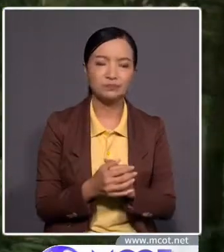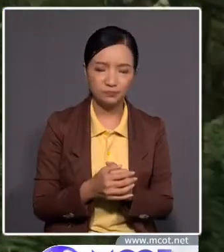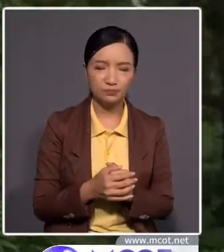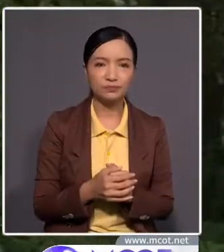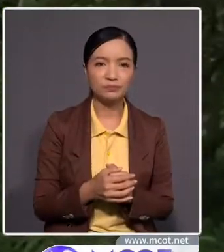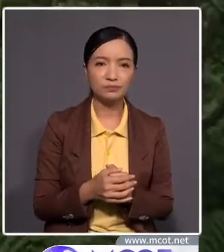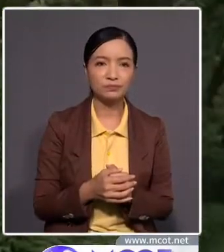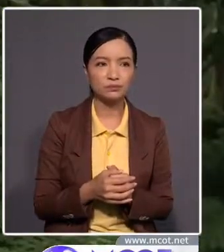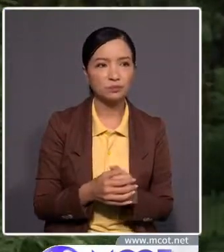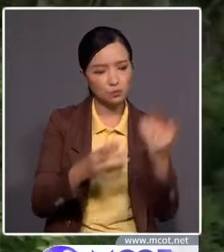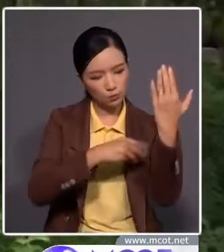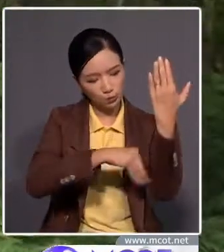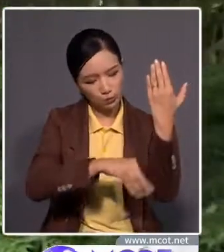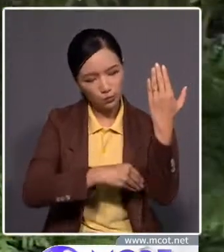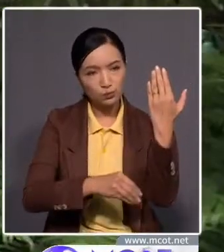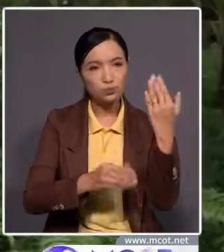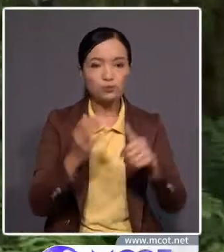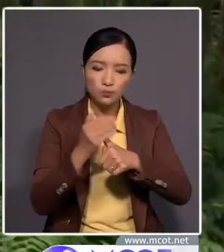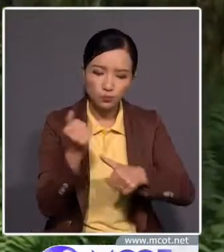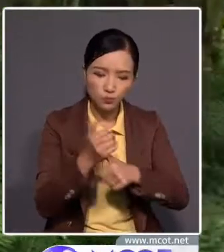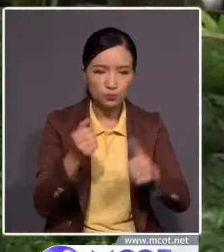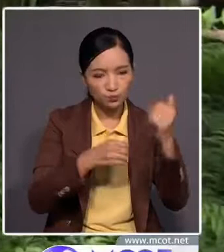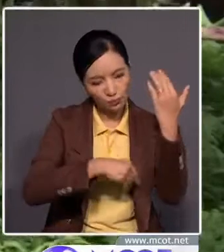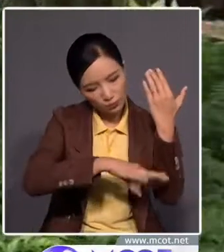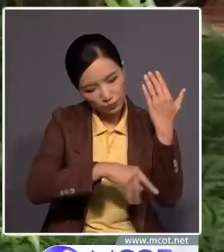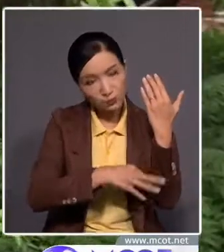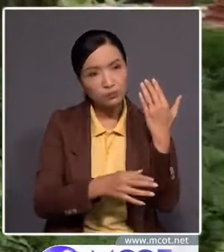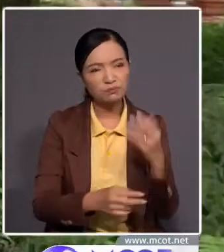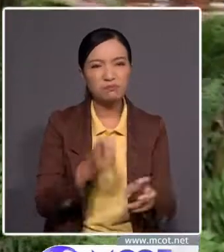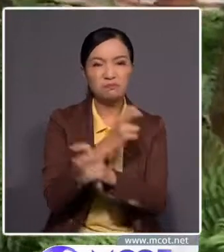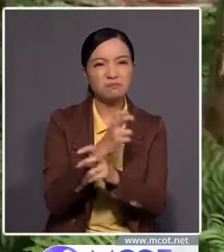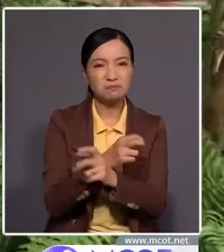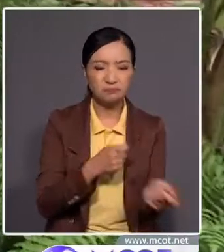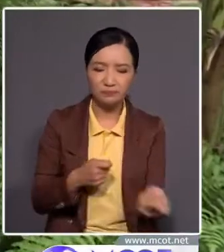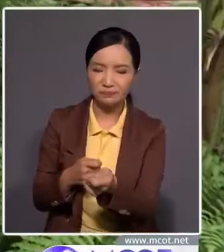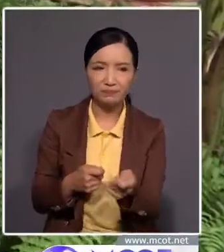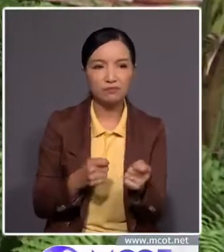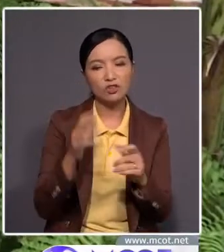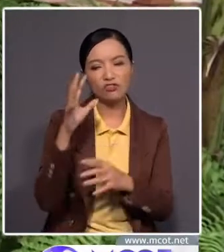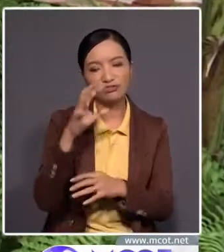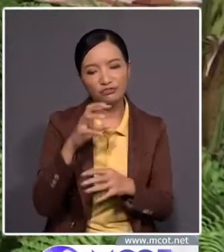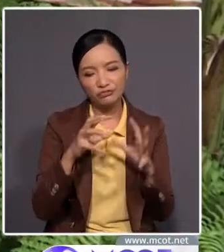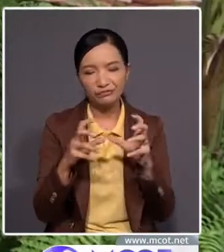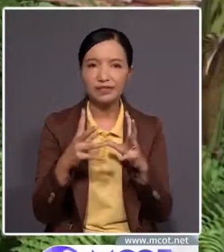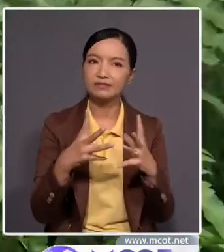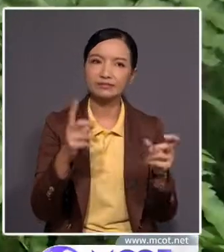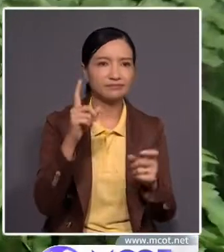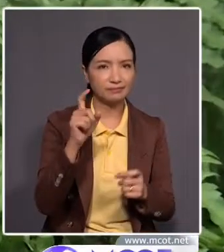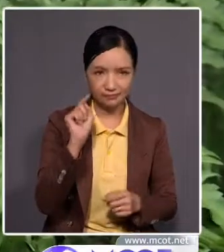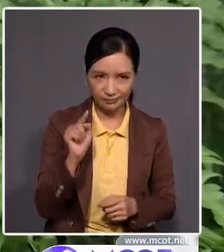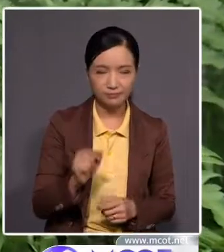ธุ์นะครับมาใช้ปุ๋ยข้อปุ๋ยหมักเขาชอบมากนะครับถ้าเขาโดนเคมีแรงๆเนี่ยเขาจะโทมจะเสียยกแปลงเพราะนั้น